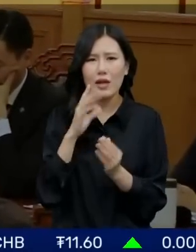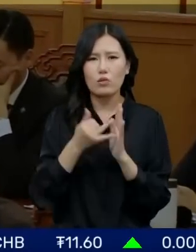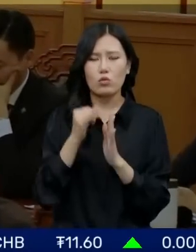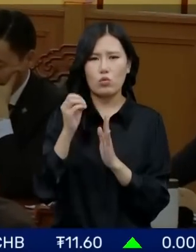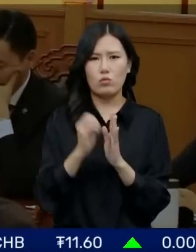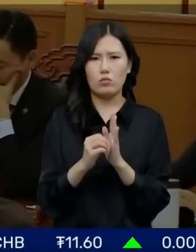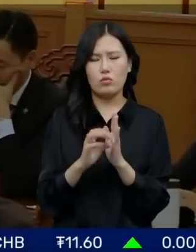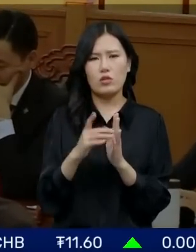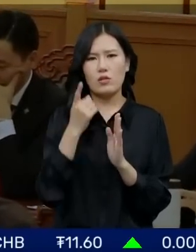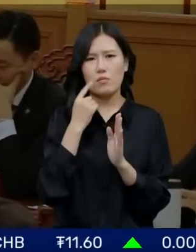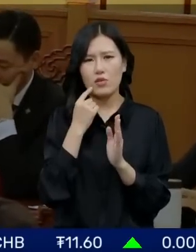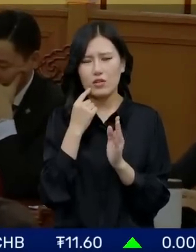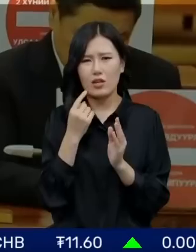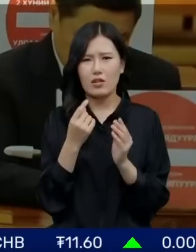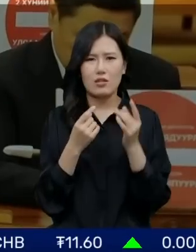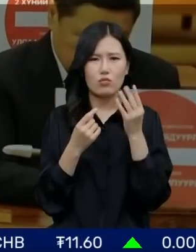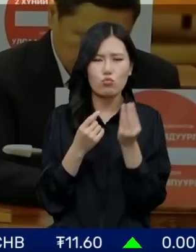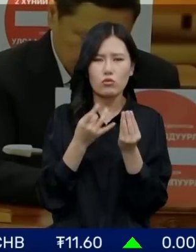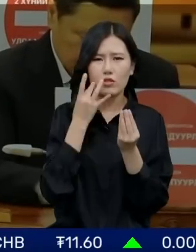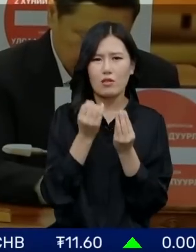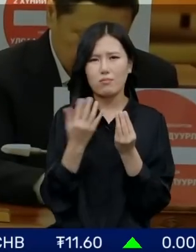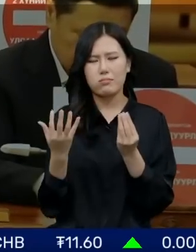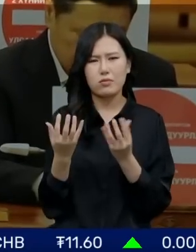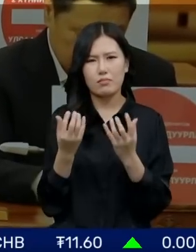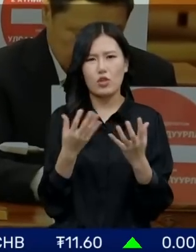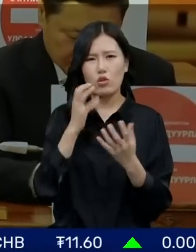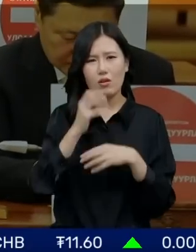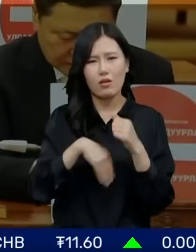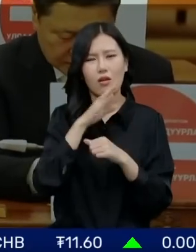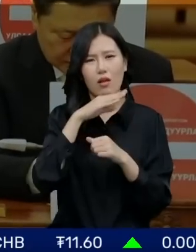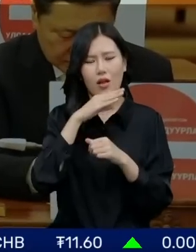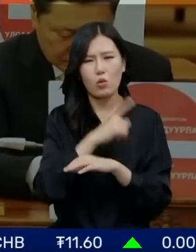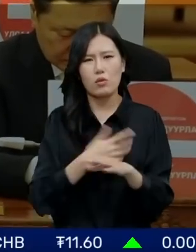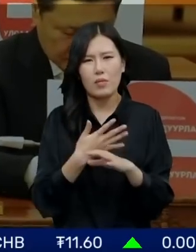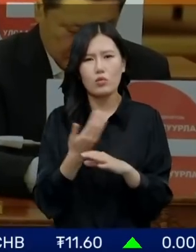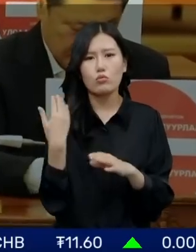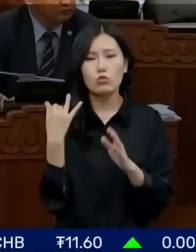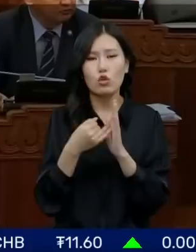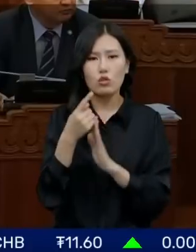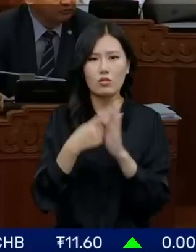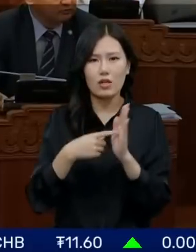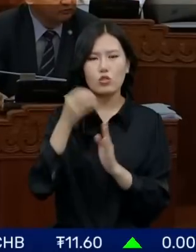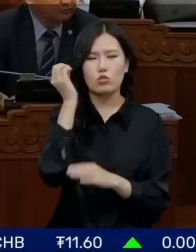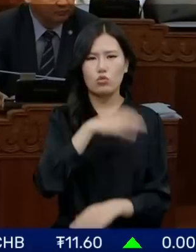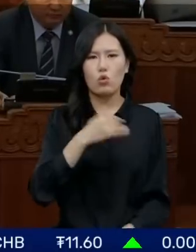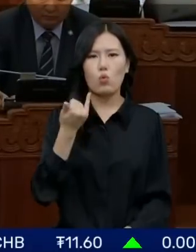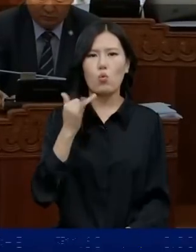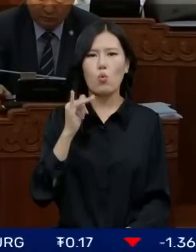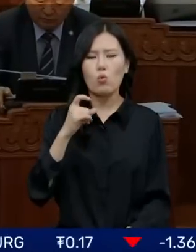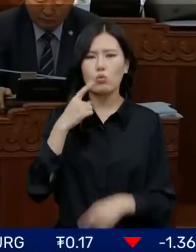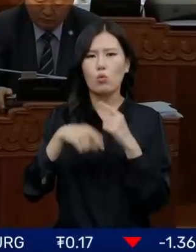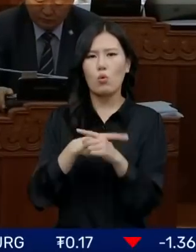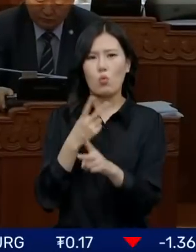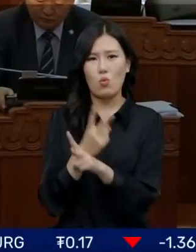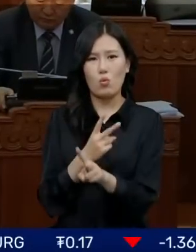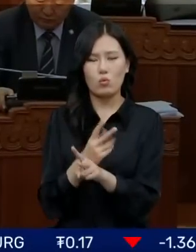олон жил ярьсаар ирсэн ч бодит өөрчлөлт гарсан удаагүй. За харин өнгөрсөн 7-р сард шинжлэхдэн батлагдсан улс төрийн намын тухай хувьд аль нэг